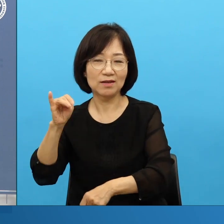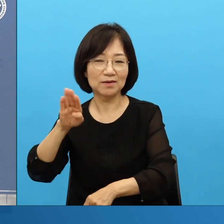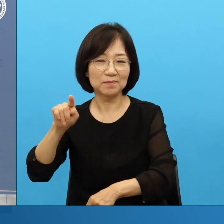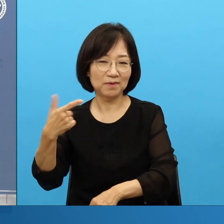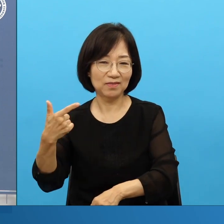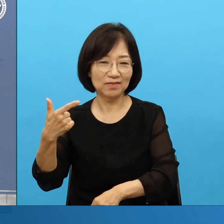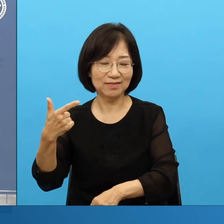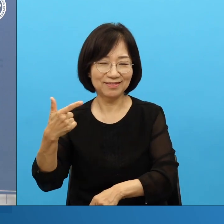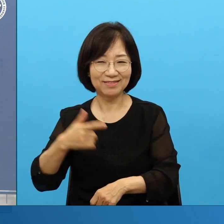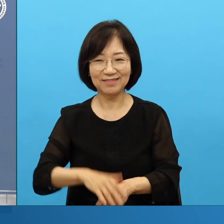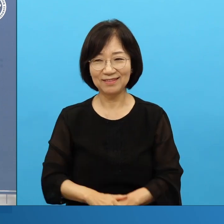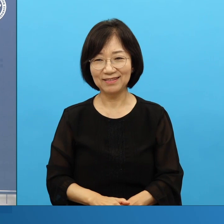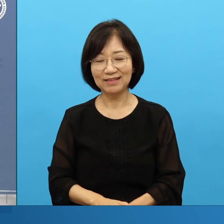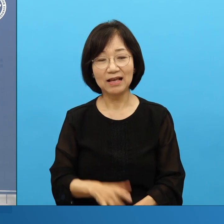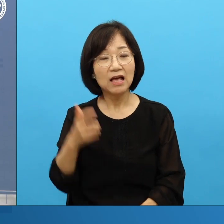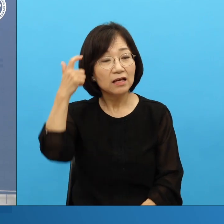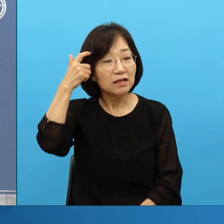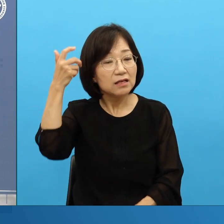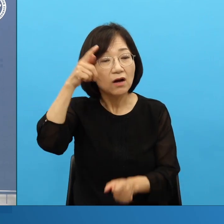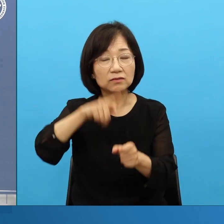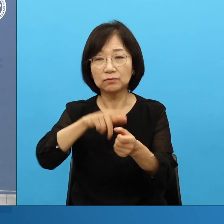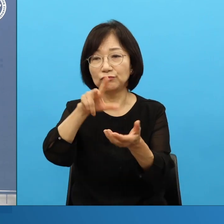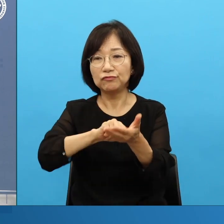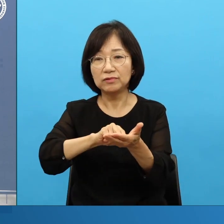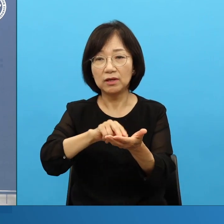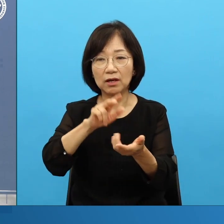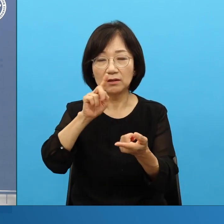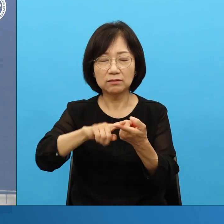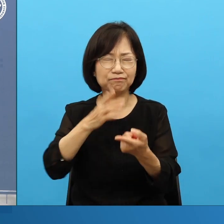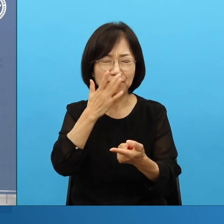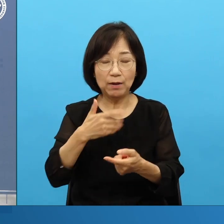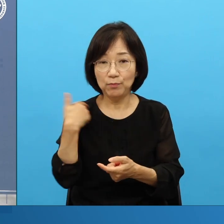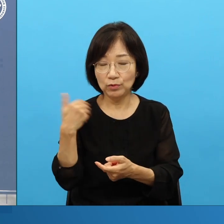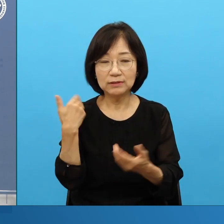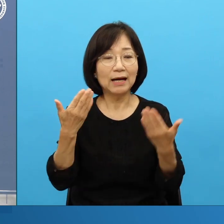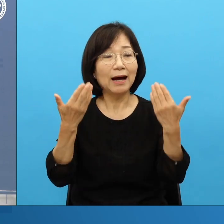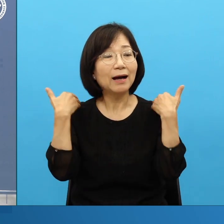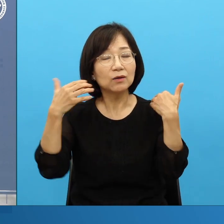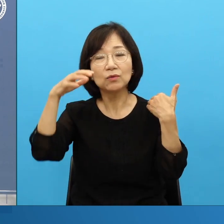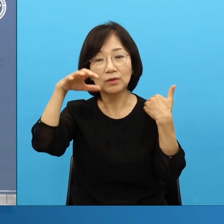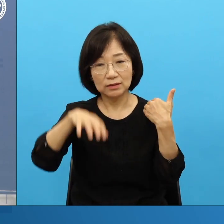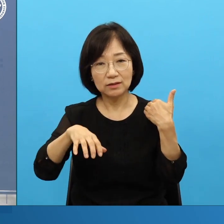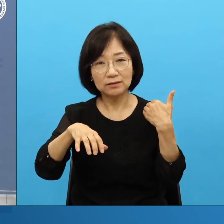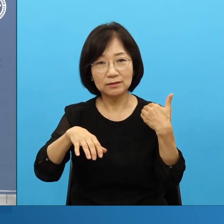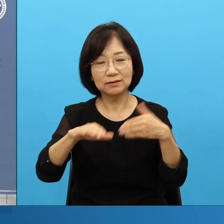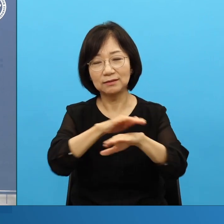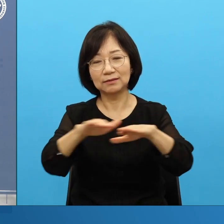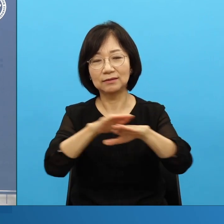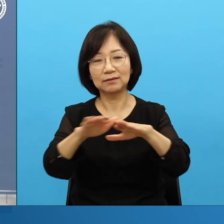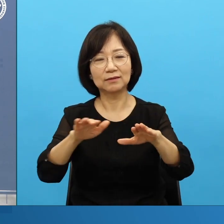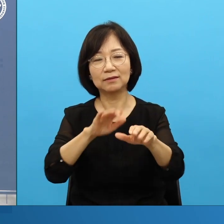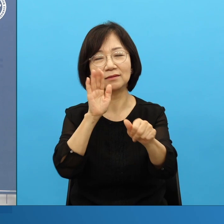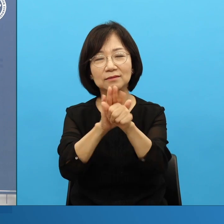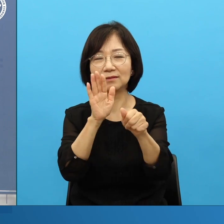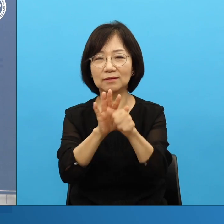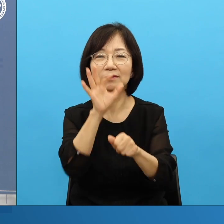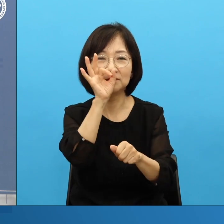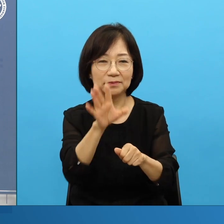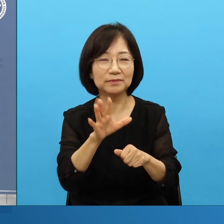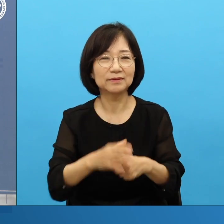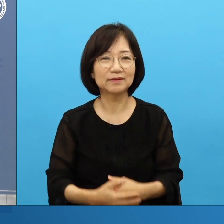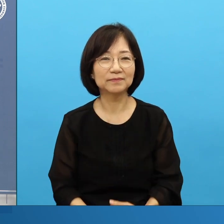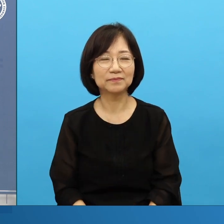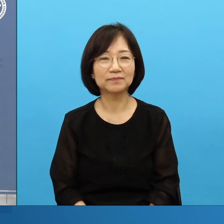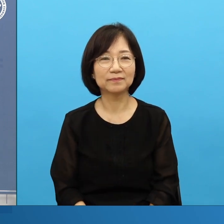an area that schools and doctors cannot understand unless you know the gospel and the 그러면 저는 spiritual truth. 개인적으로 복음을